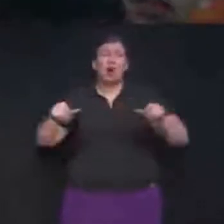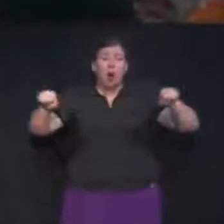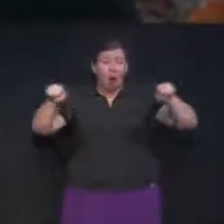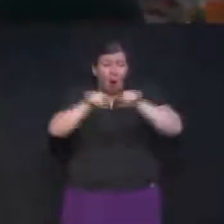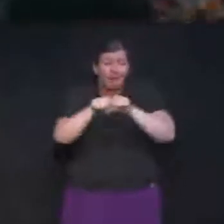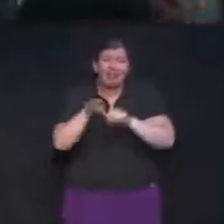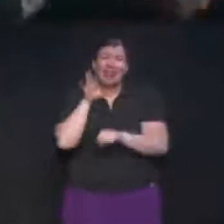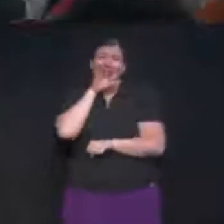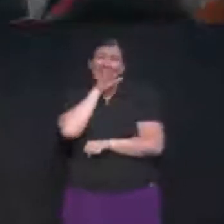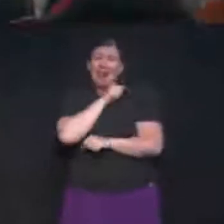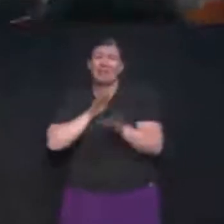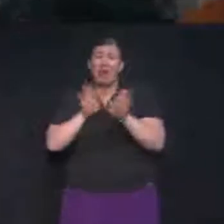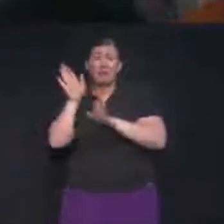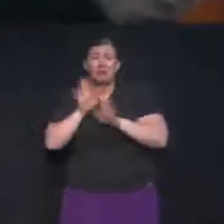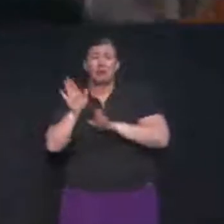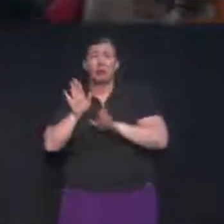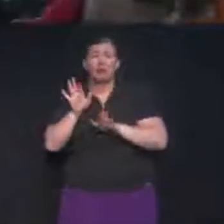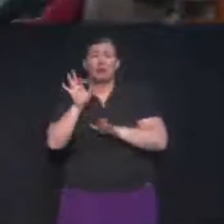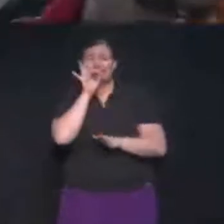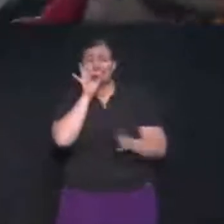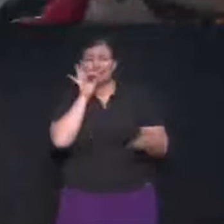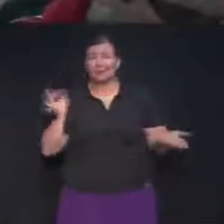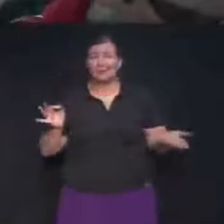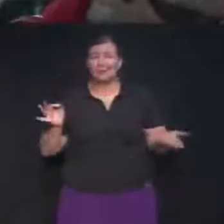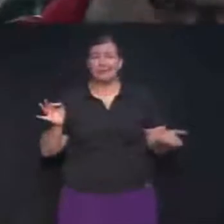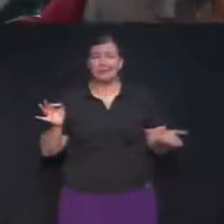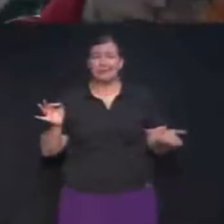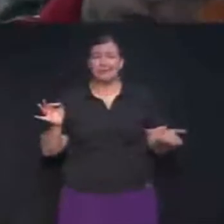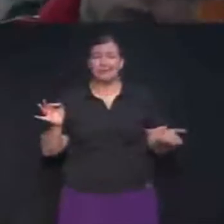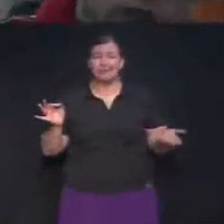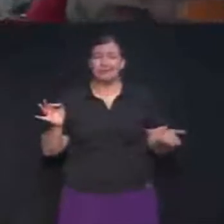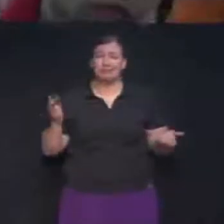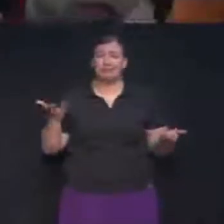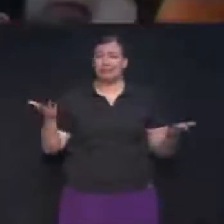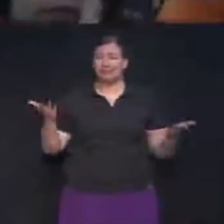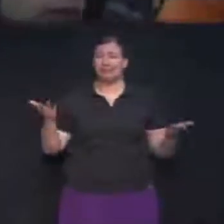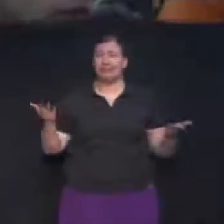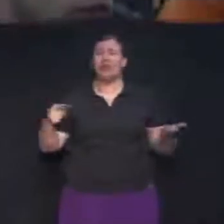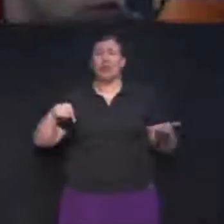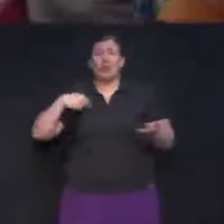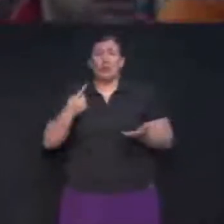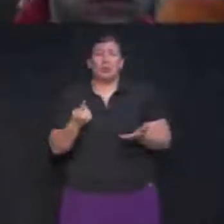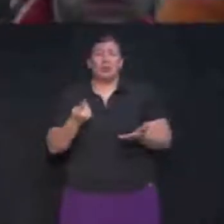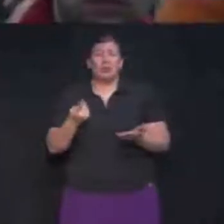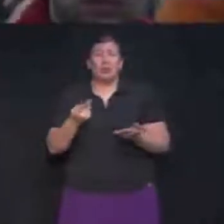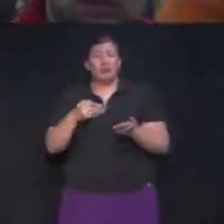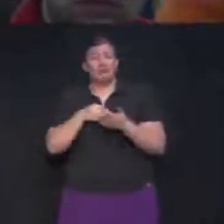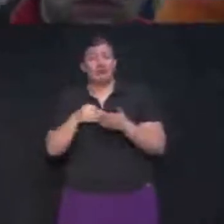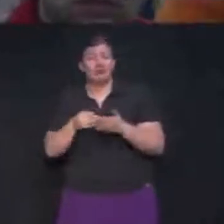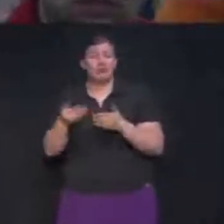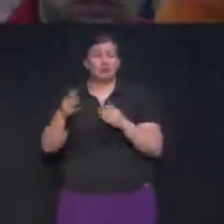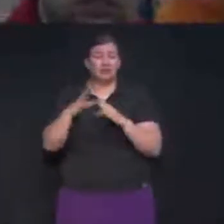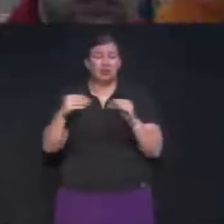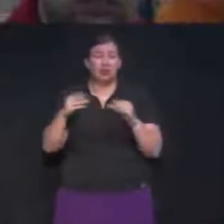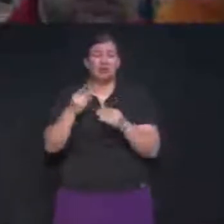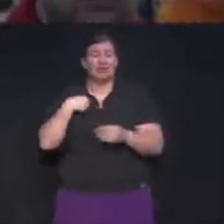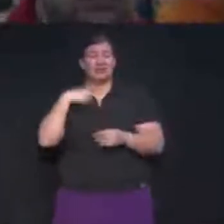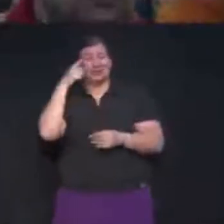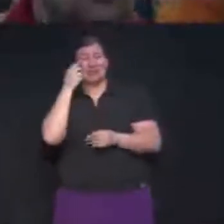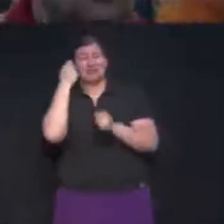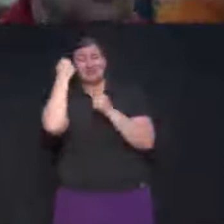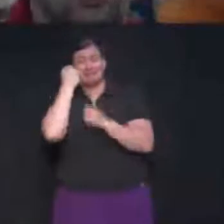Aussichten jemals eines bauen zu können sind auch sehr sehr gering das heißt ich würde euch bitten aus dem aus dem Block 3a